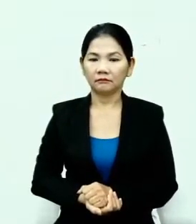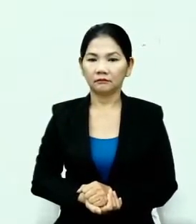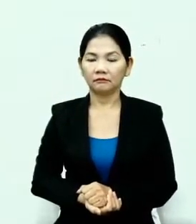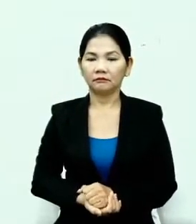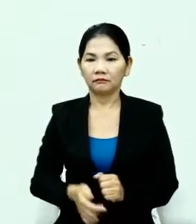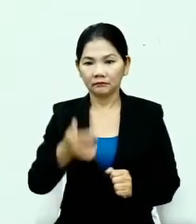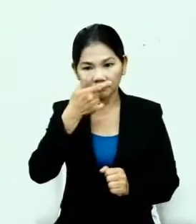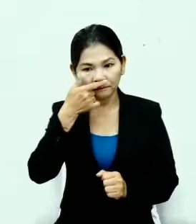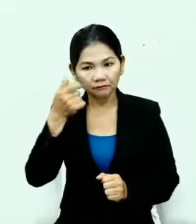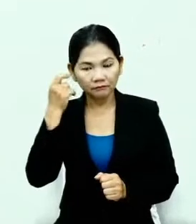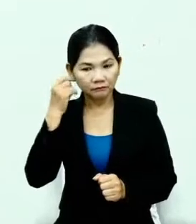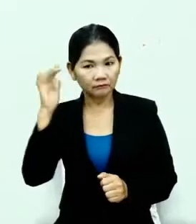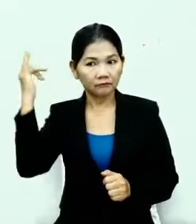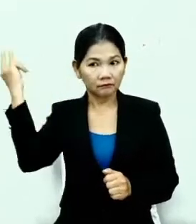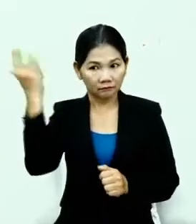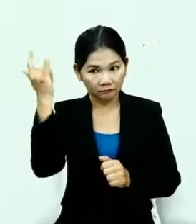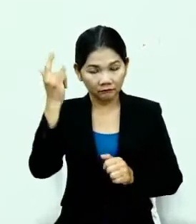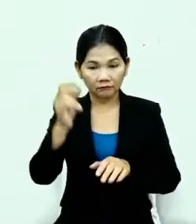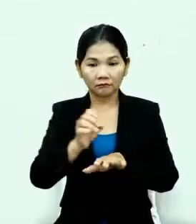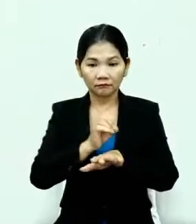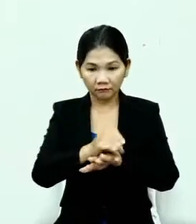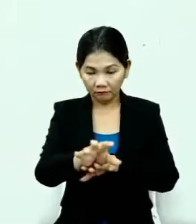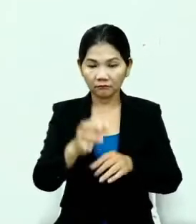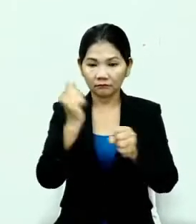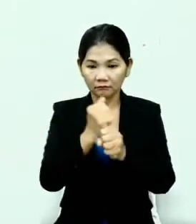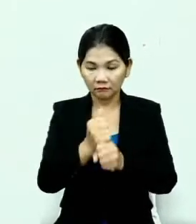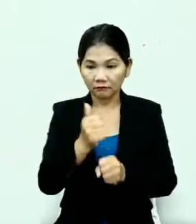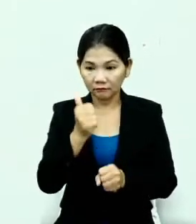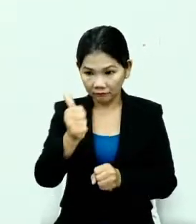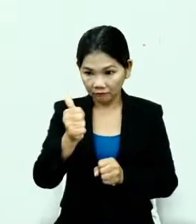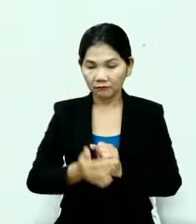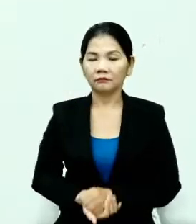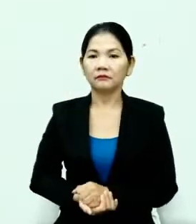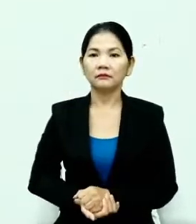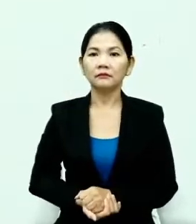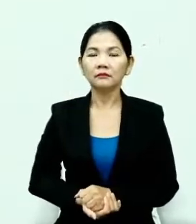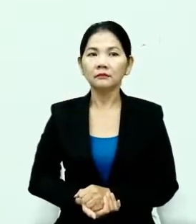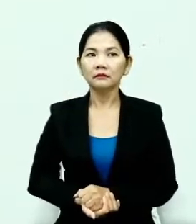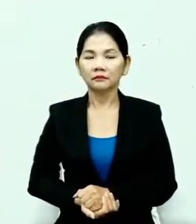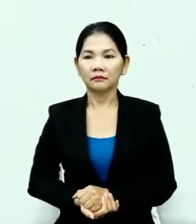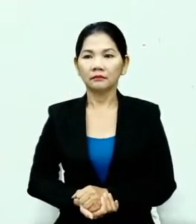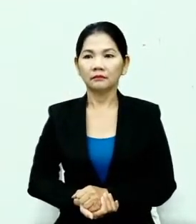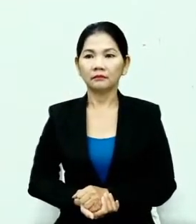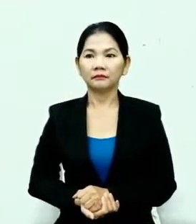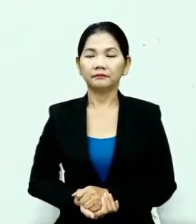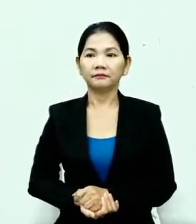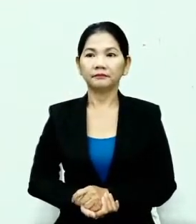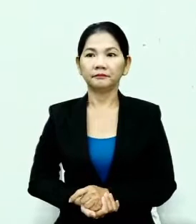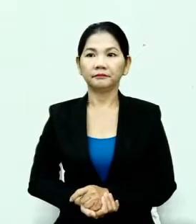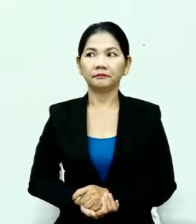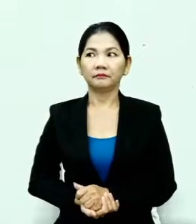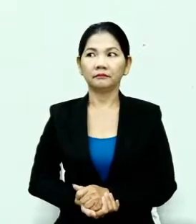đáy con, ai thua một phụng là ồ. Hai miên bị ếp xe tiết, nệch đội năng bảo đáy con.